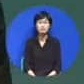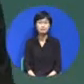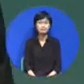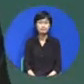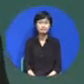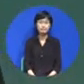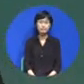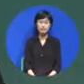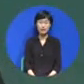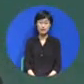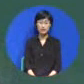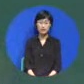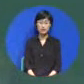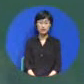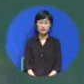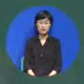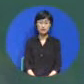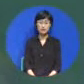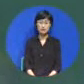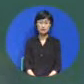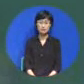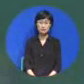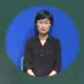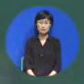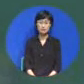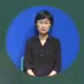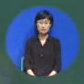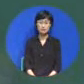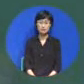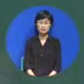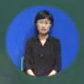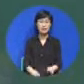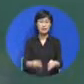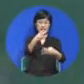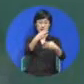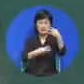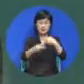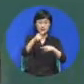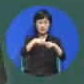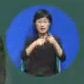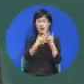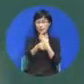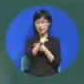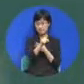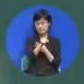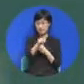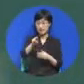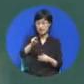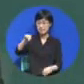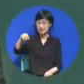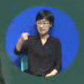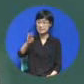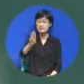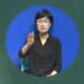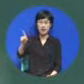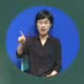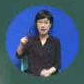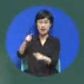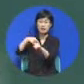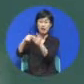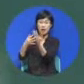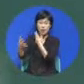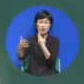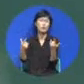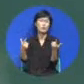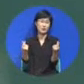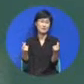모든 집회가 그렇습니다만 우리 렘데는 미스바 대회였습니다. All the conferences are like this, but the Remnant conference is